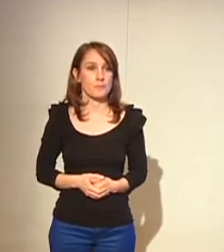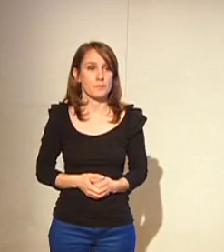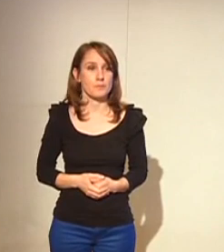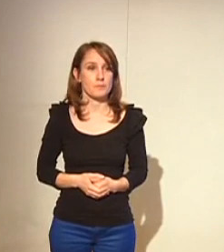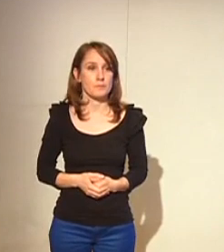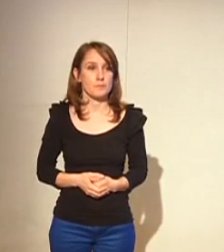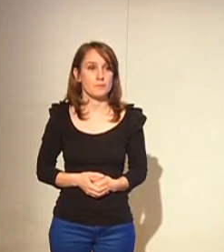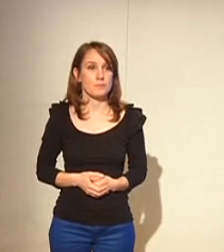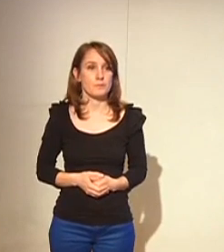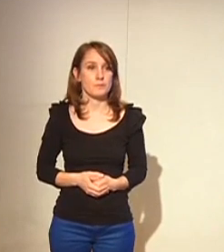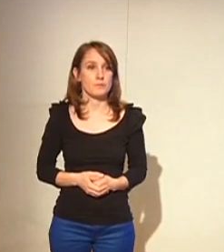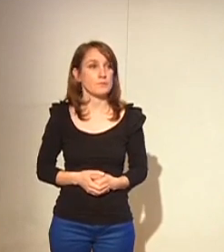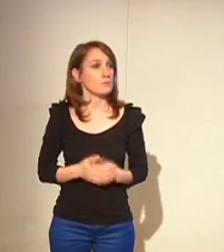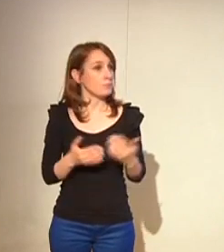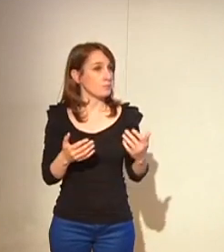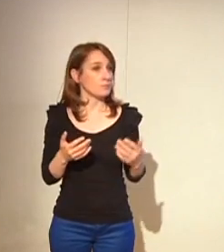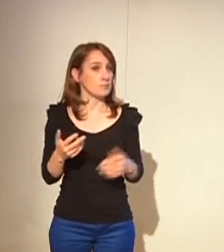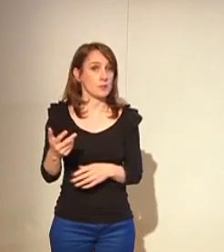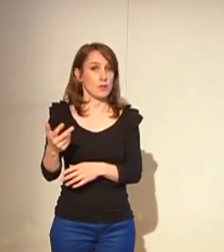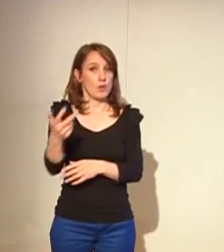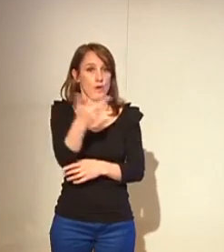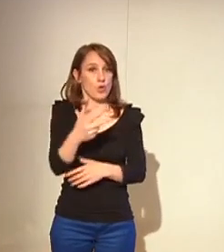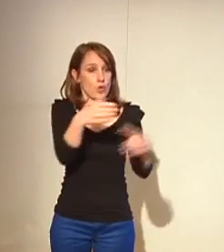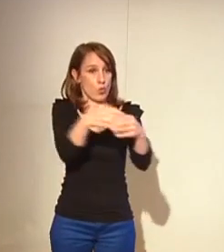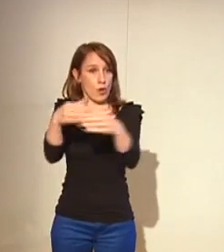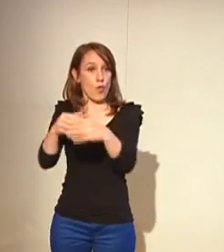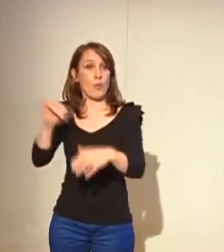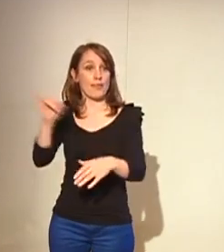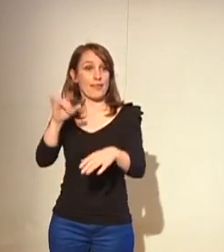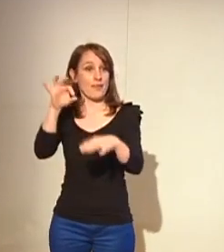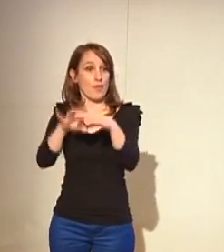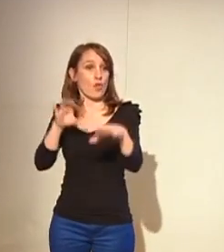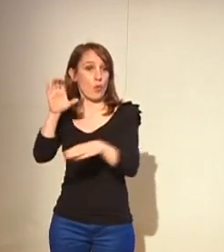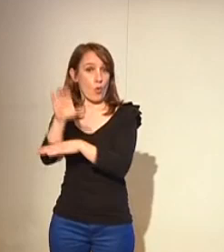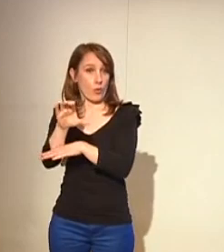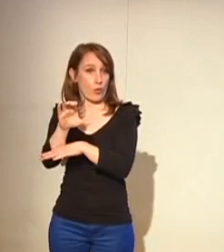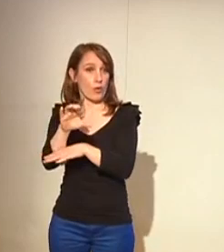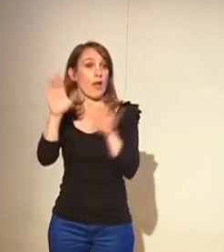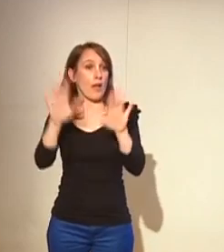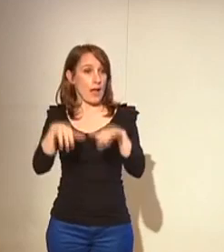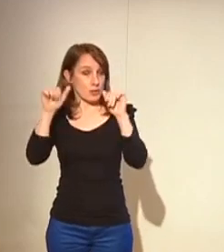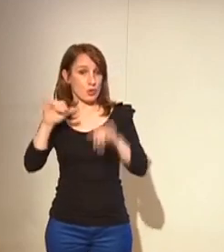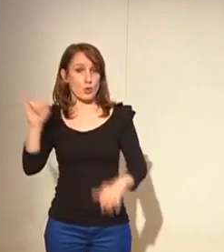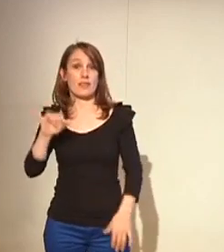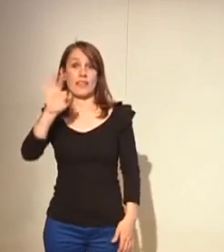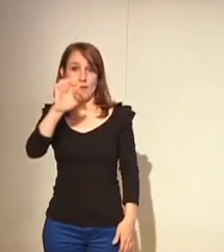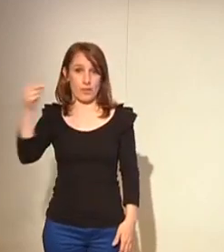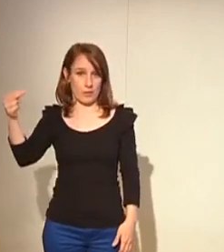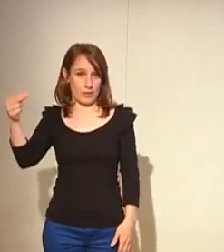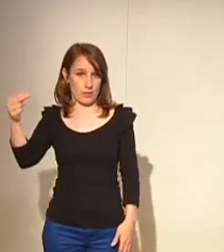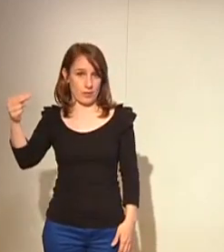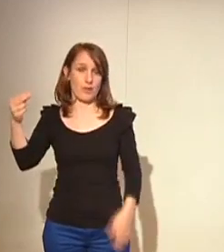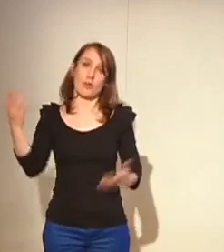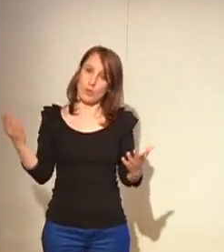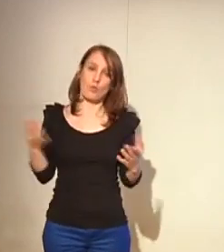délibération les trois trois groupes qui est contre qui s'abstient le groupe Front national cette délibération